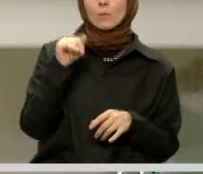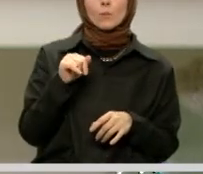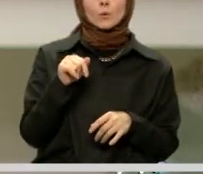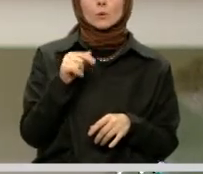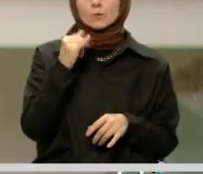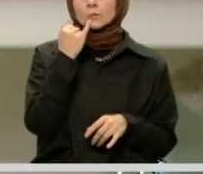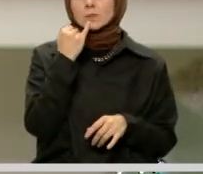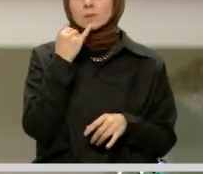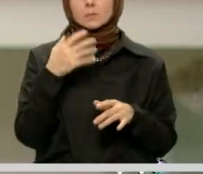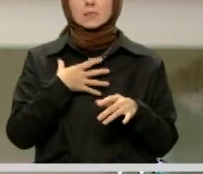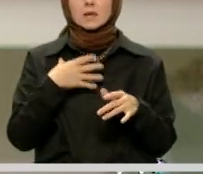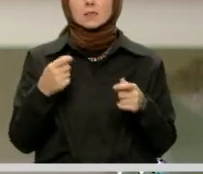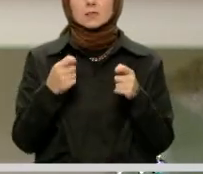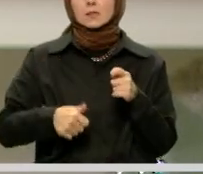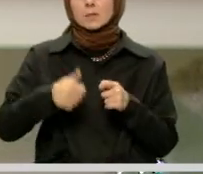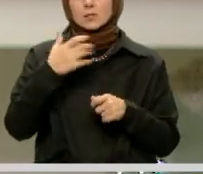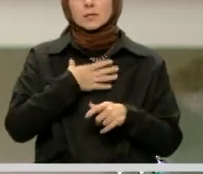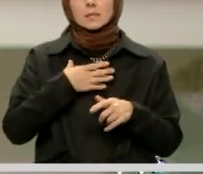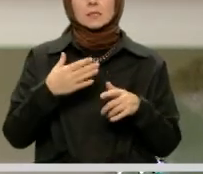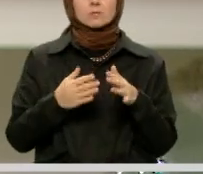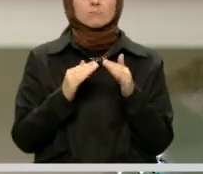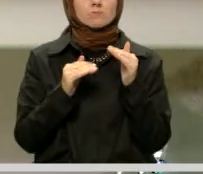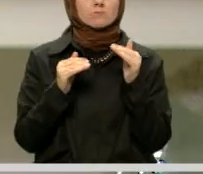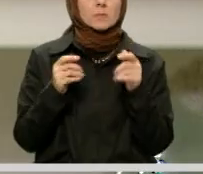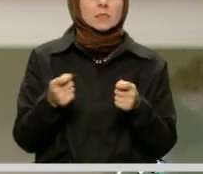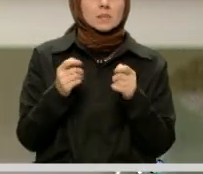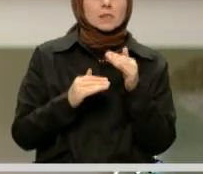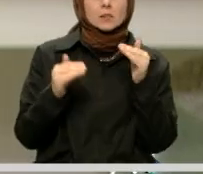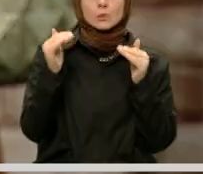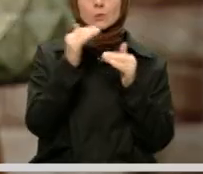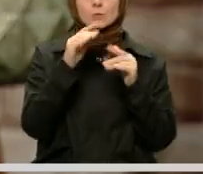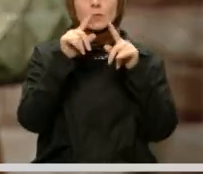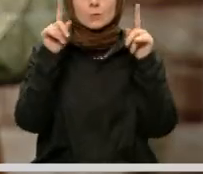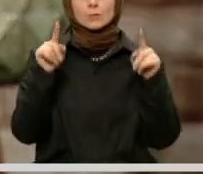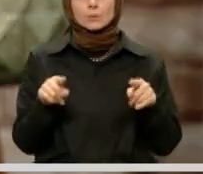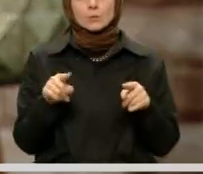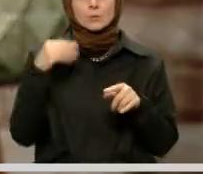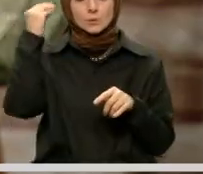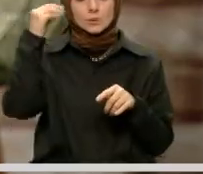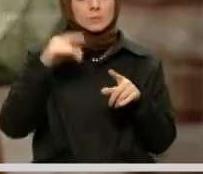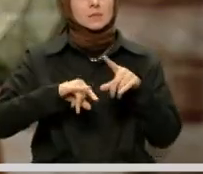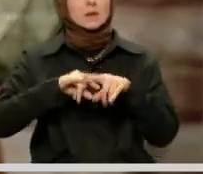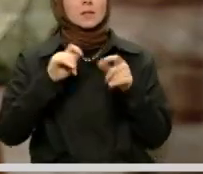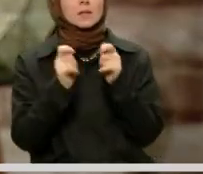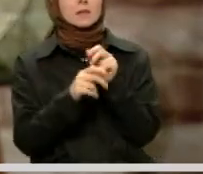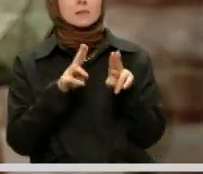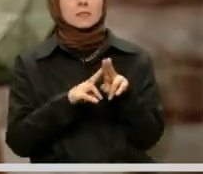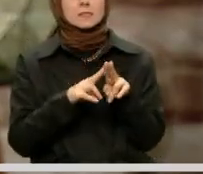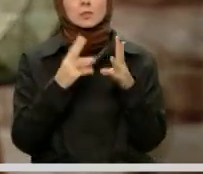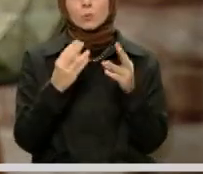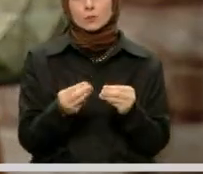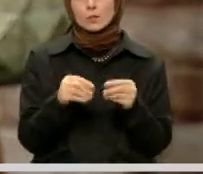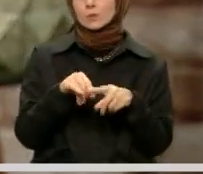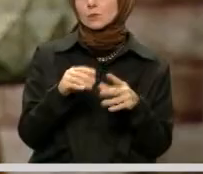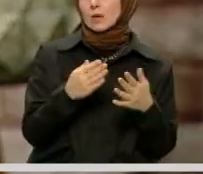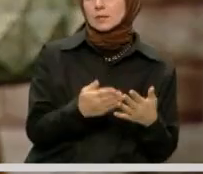konuğumuz Diyanet İşleri Başkanlığı Din İşleri Yüksek Kurulu uzmanı Halil Kılıç hocamız olacak. Kendisi bizimle birlikte. Hoş geldiniz hocam. Hoş bulduk İknur Hanım.